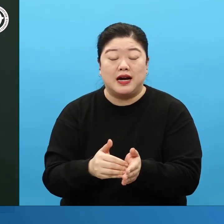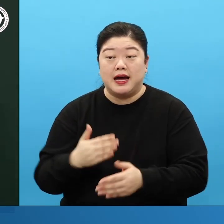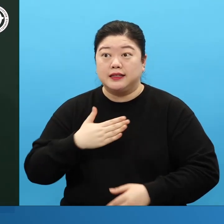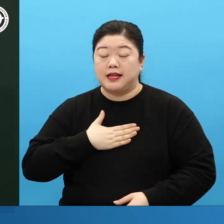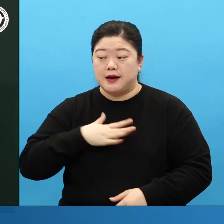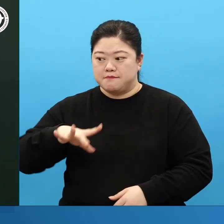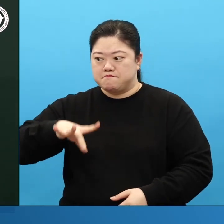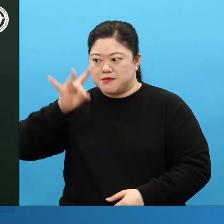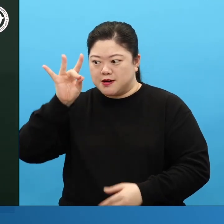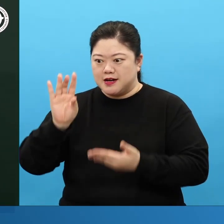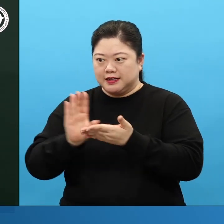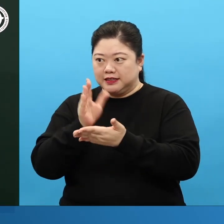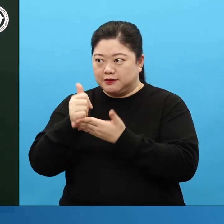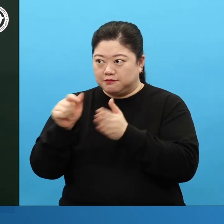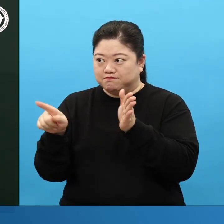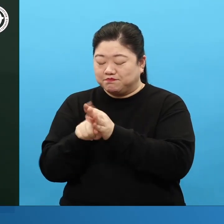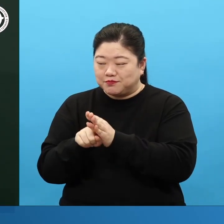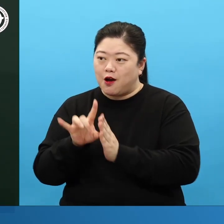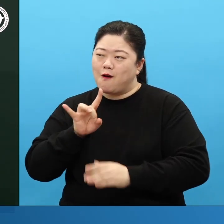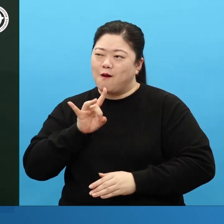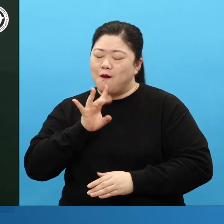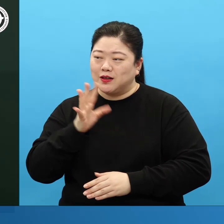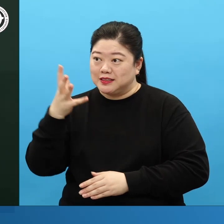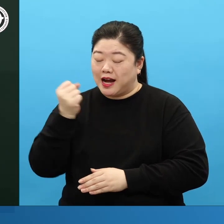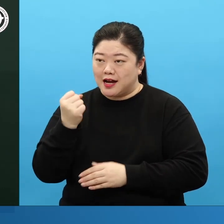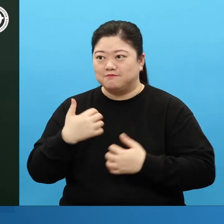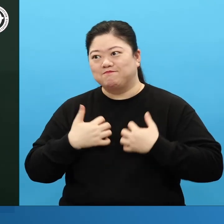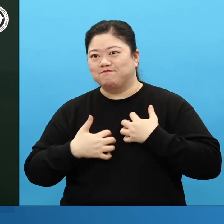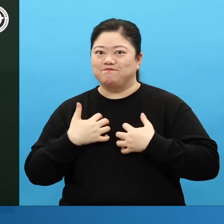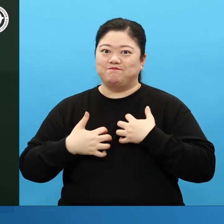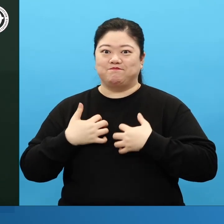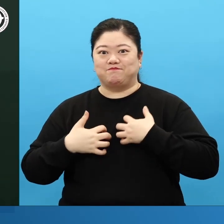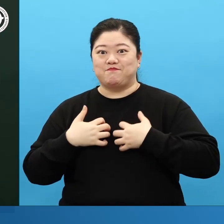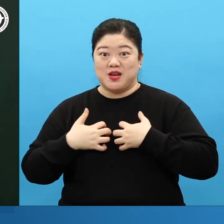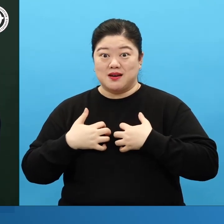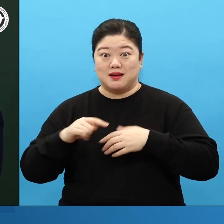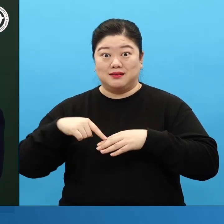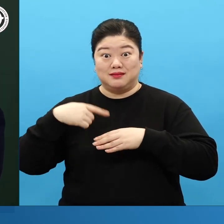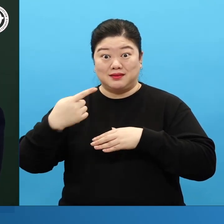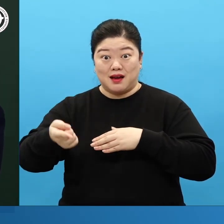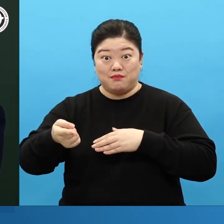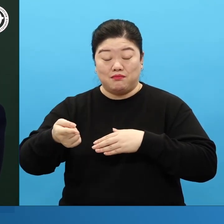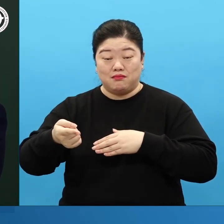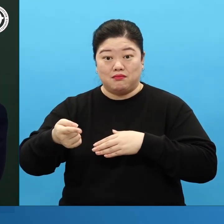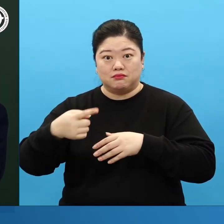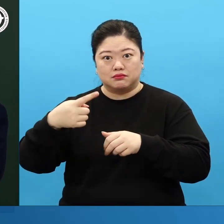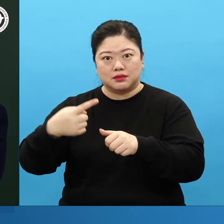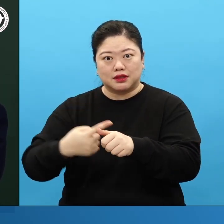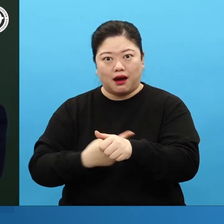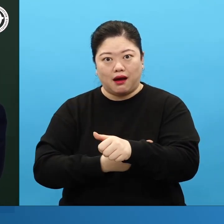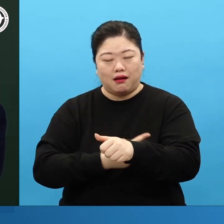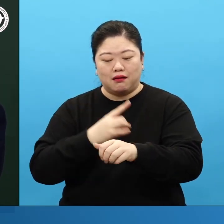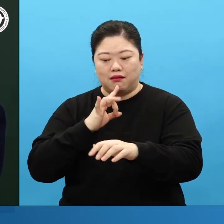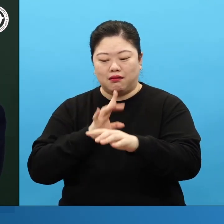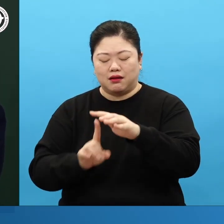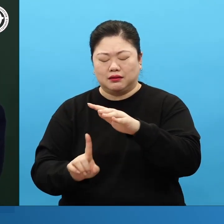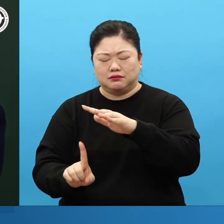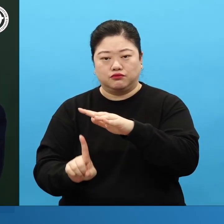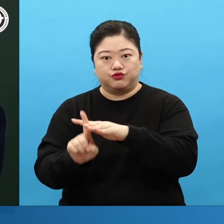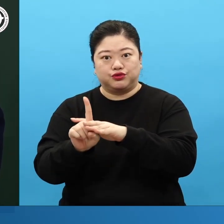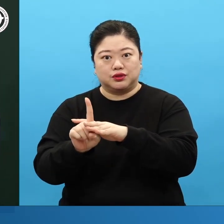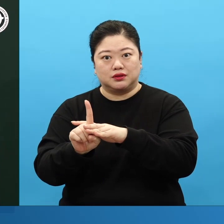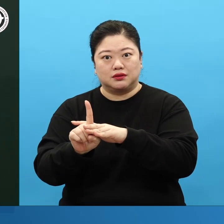있으면 기다리면 돼. Si estoy disfrutando de solo, tengo que esperar lo único. 그러다 언제 호수에가